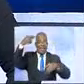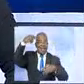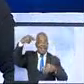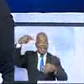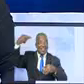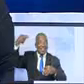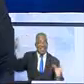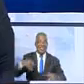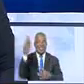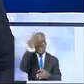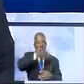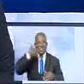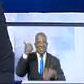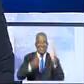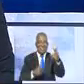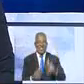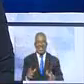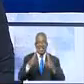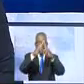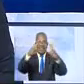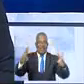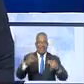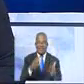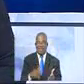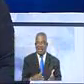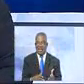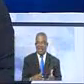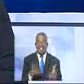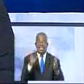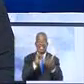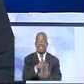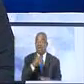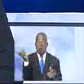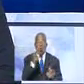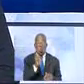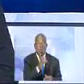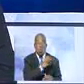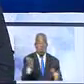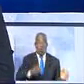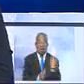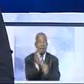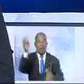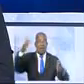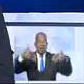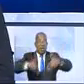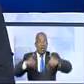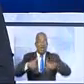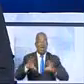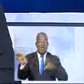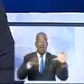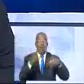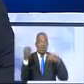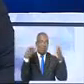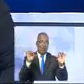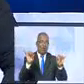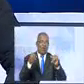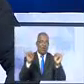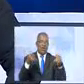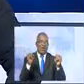site qui propose des activités culturelles aux plus jeunes. C'est une idée de l'ONG Maison africaine de vie pour les enfants.